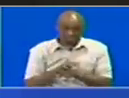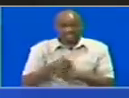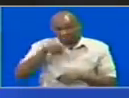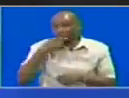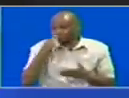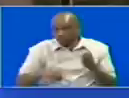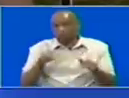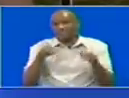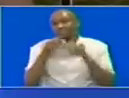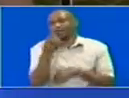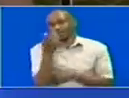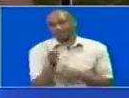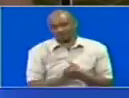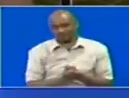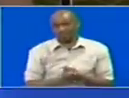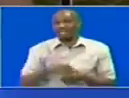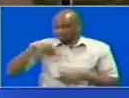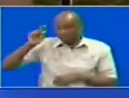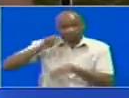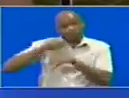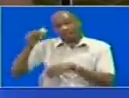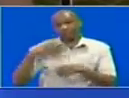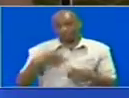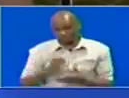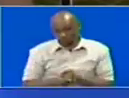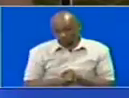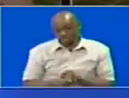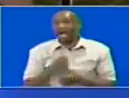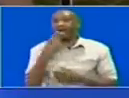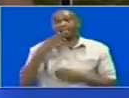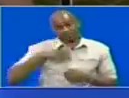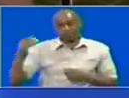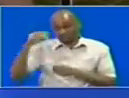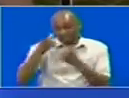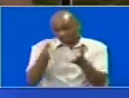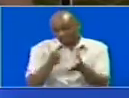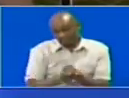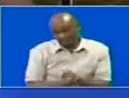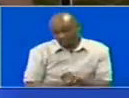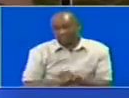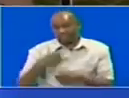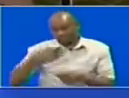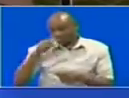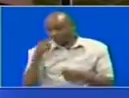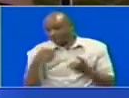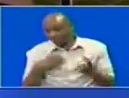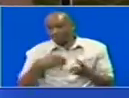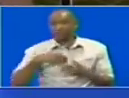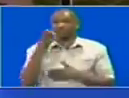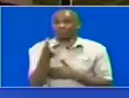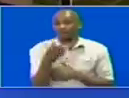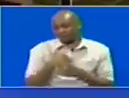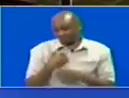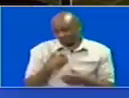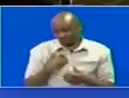for medical service. Ameshaita wenzake, like 100 people amekuja hapo, mtu amekujanga mwingine ametafuta kalamu yenye